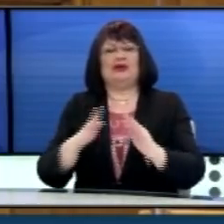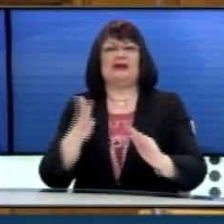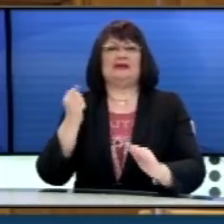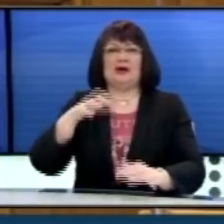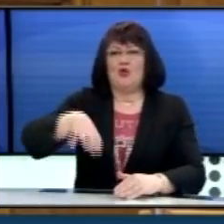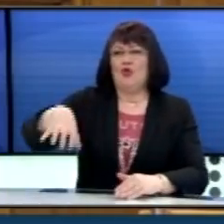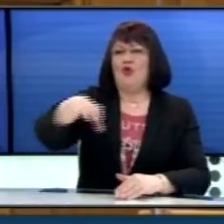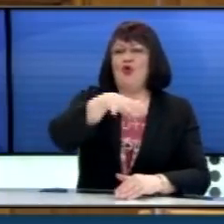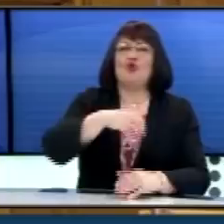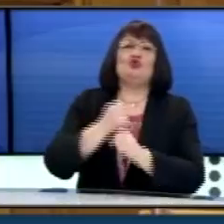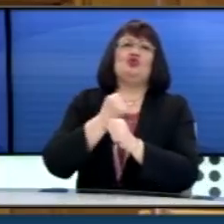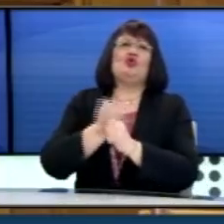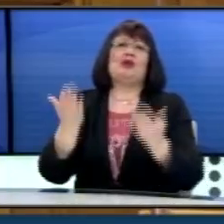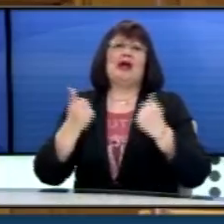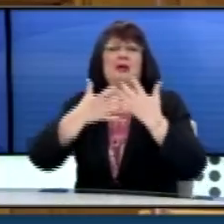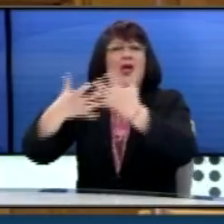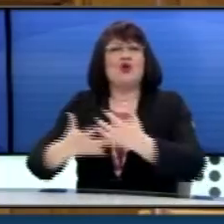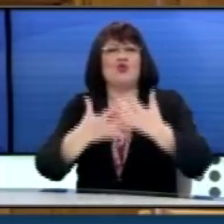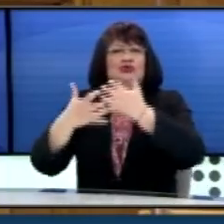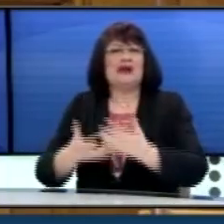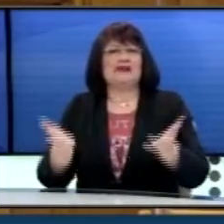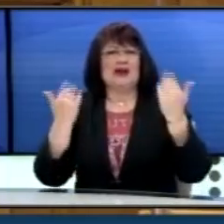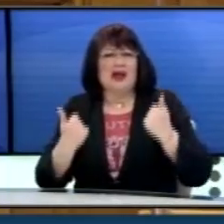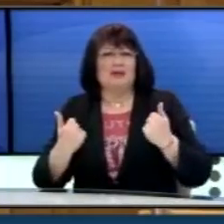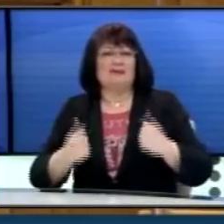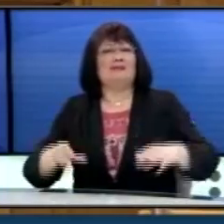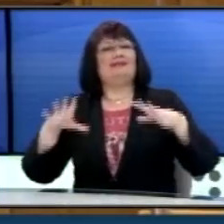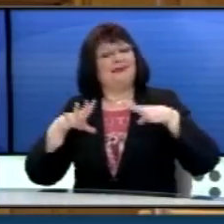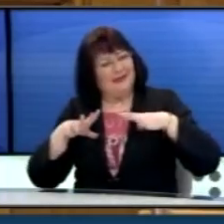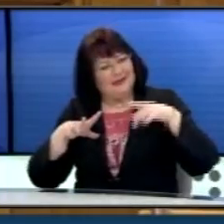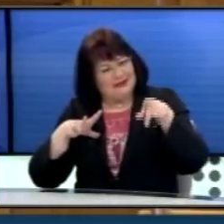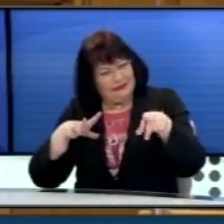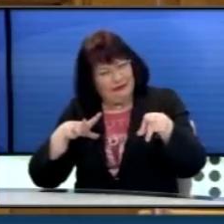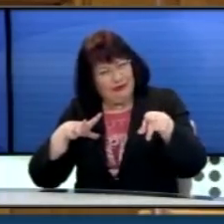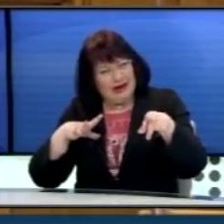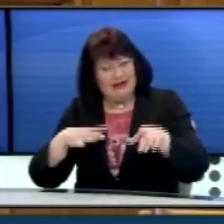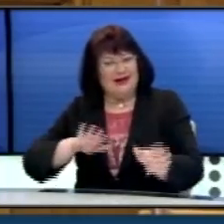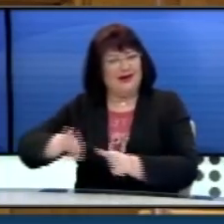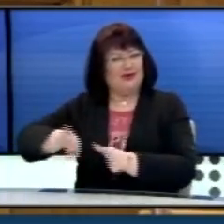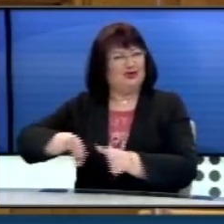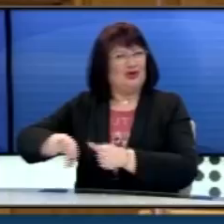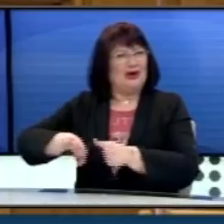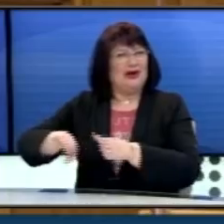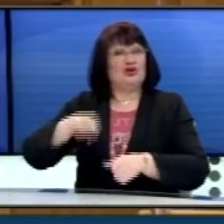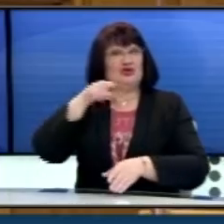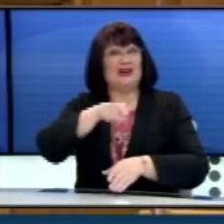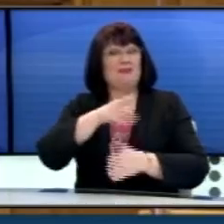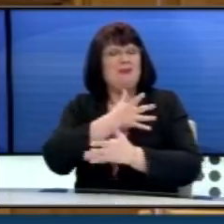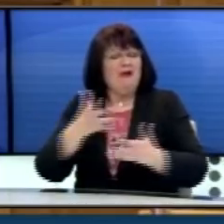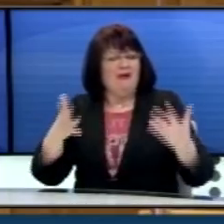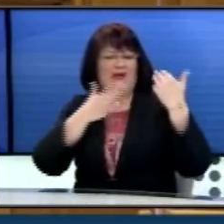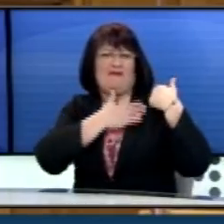στους μεγάλους χώρους δουλειάς, στα εργοστάσια. Σας βολεύει να προσπερνάτε τις εγκληματικές